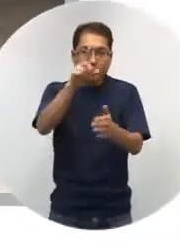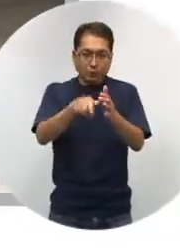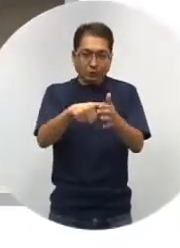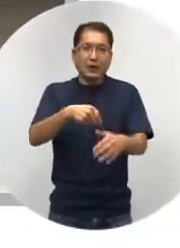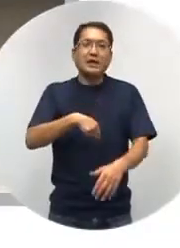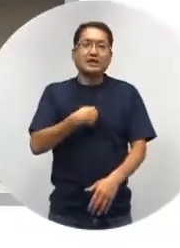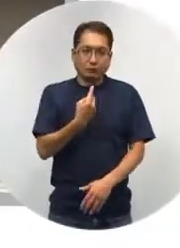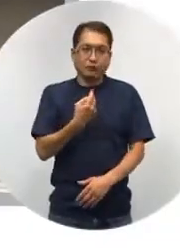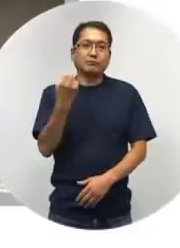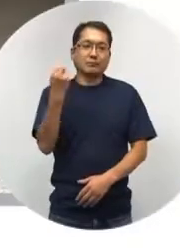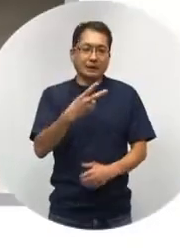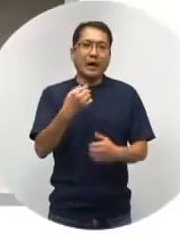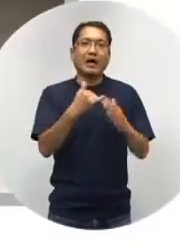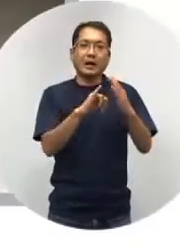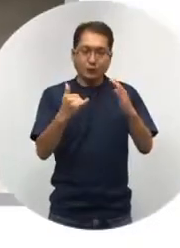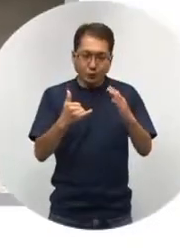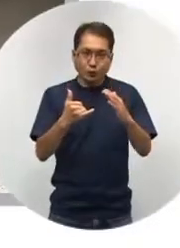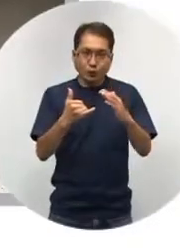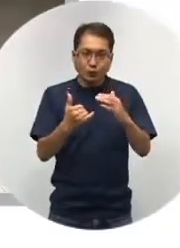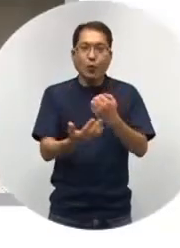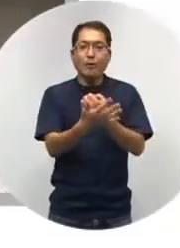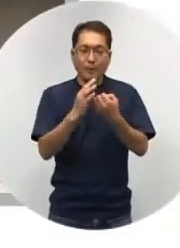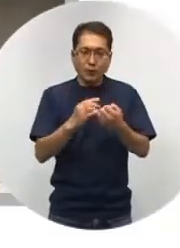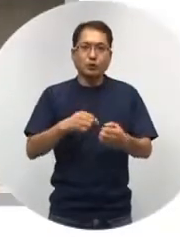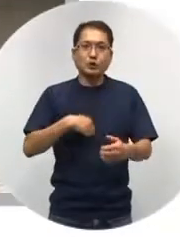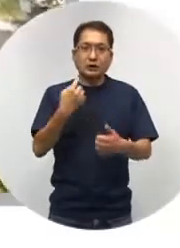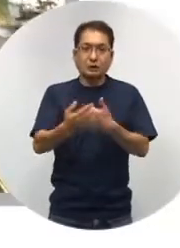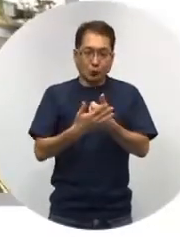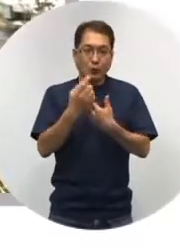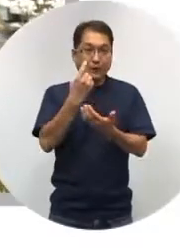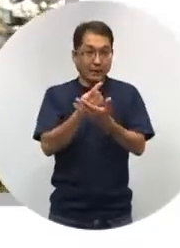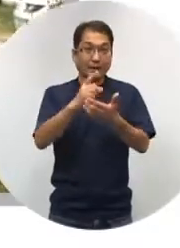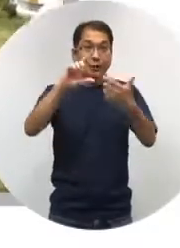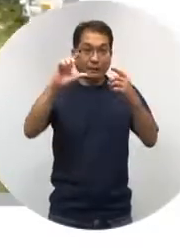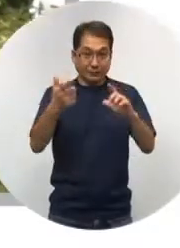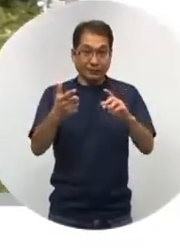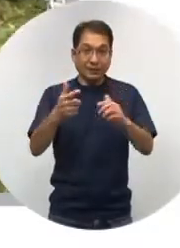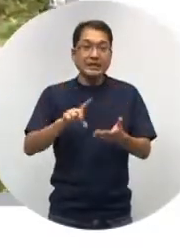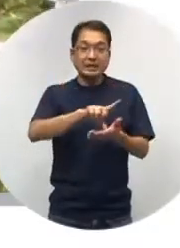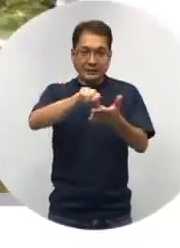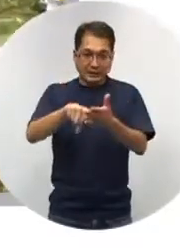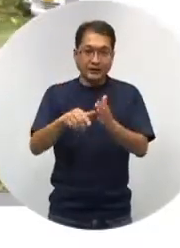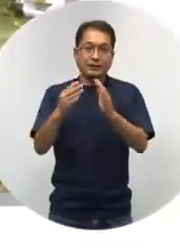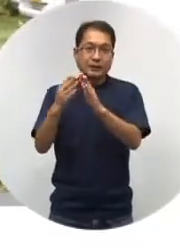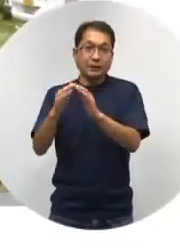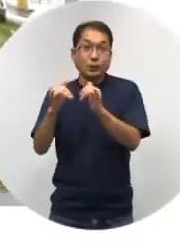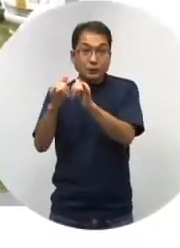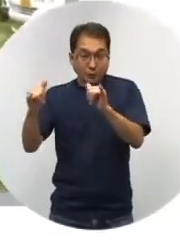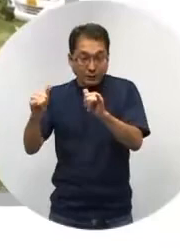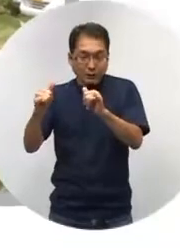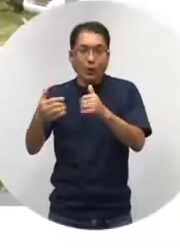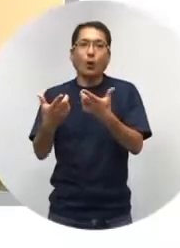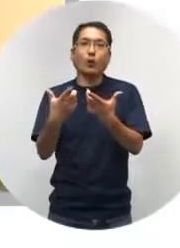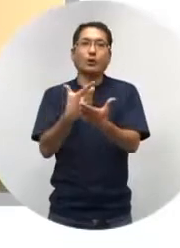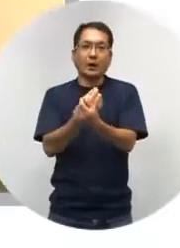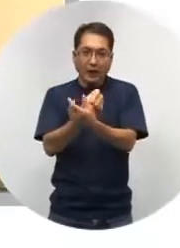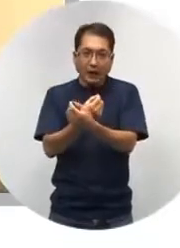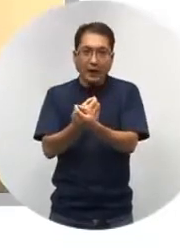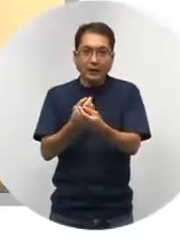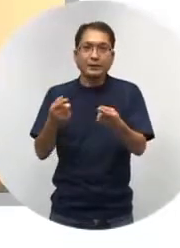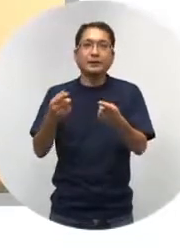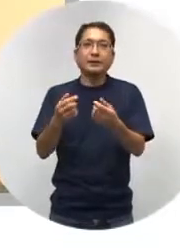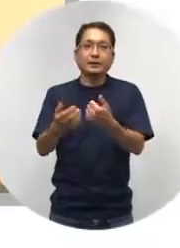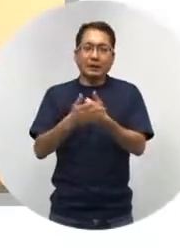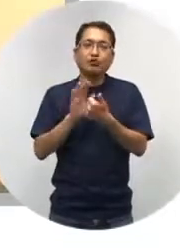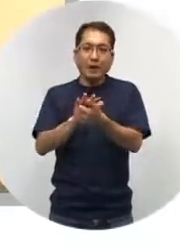分自身や家族を守る自助だけではなく、地域や身近にいる人がお互いに助け合う共助も大